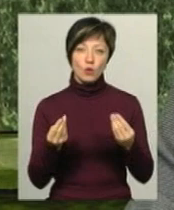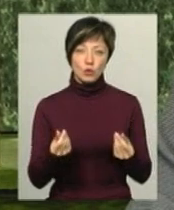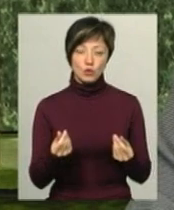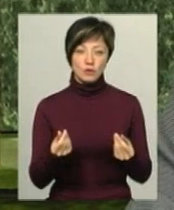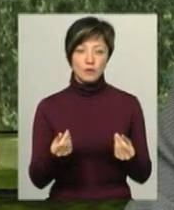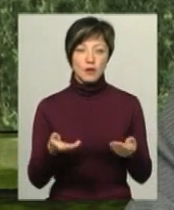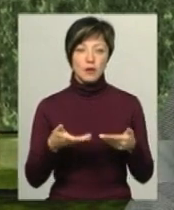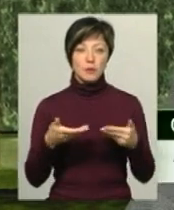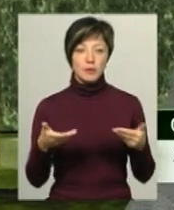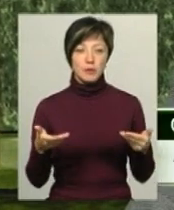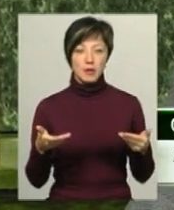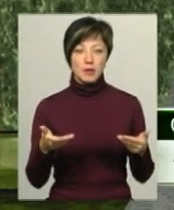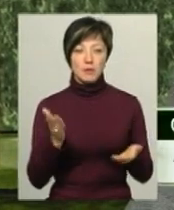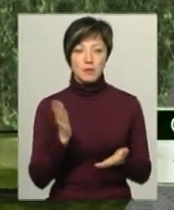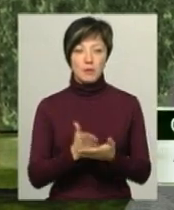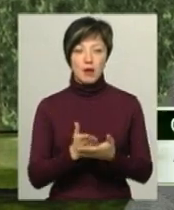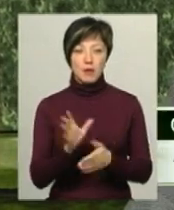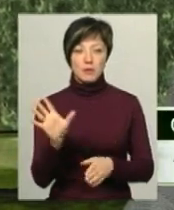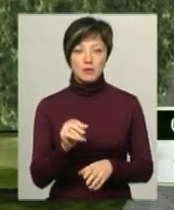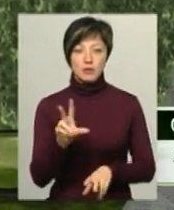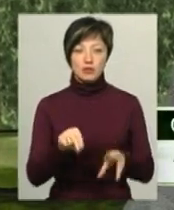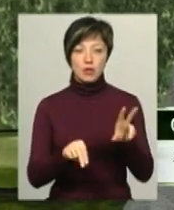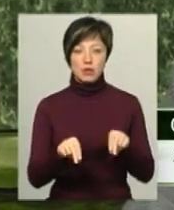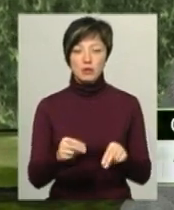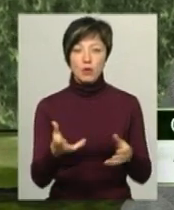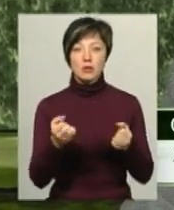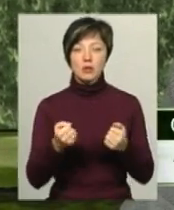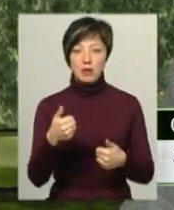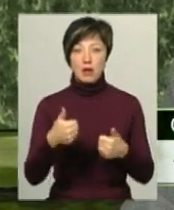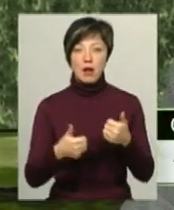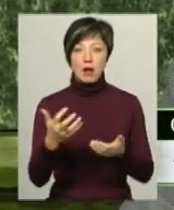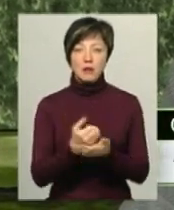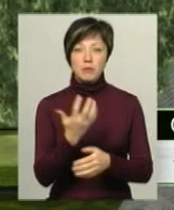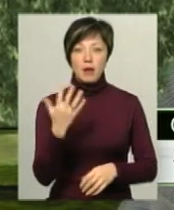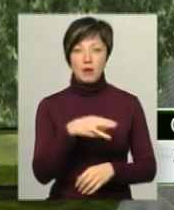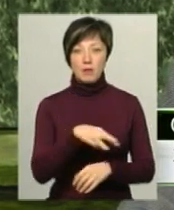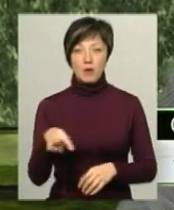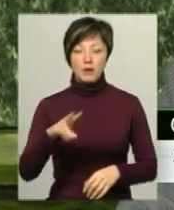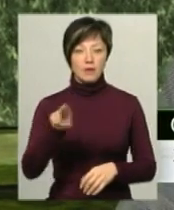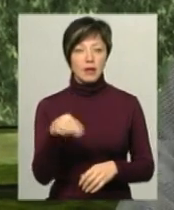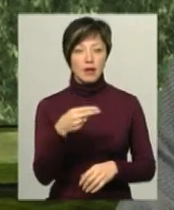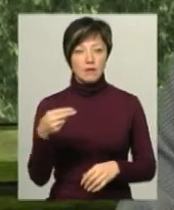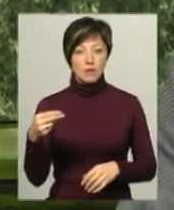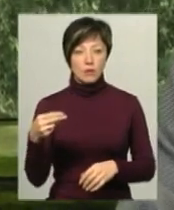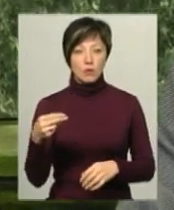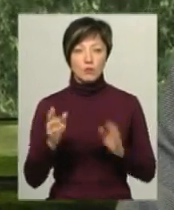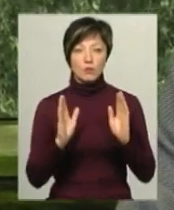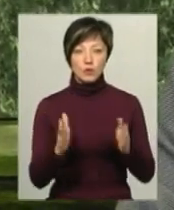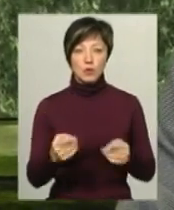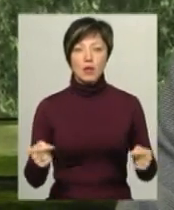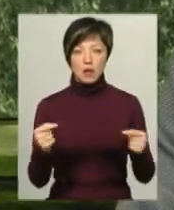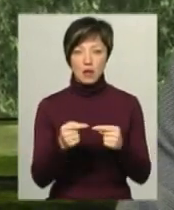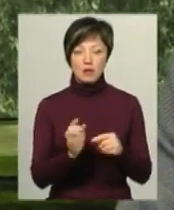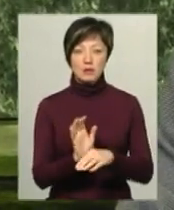ми маємо всі шанси отримати грант в розмірі 5 мільйонів євро, який буде якраз от